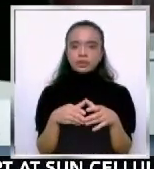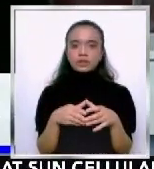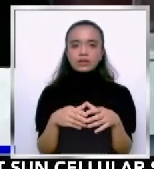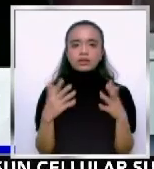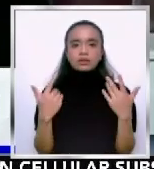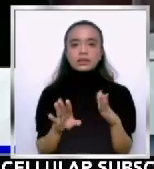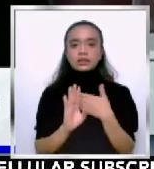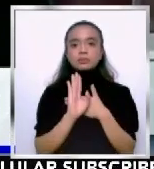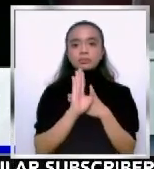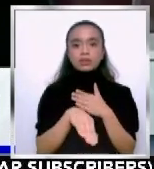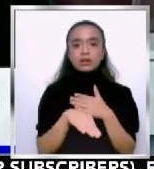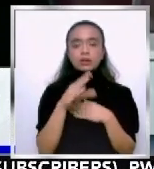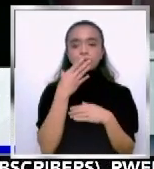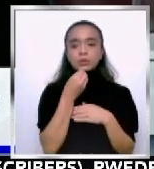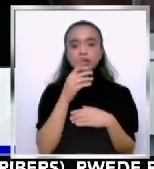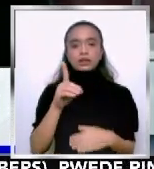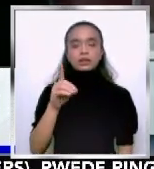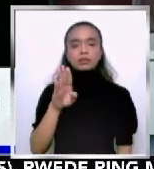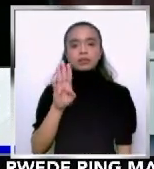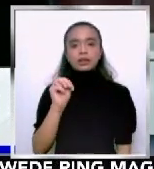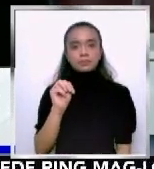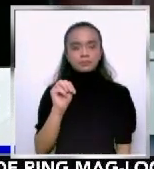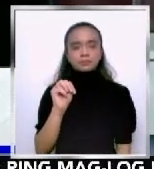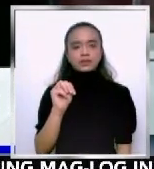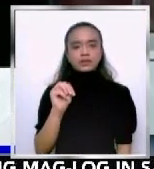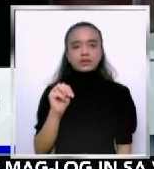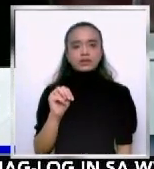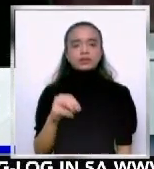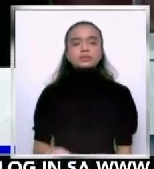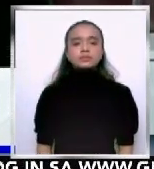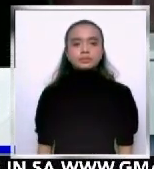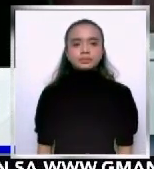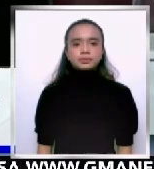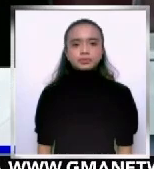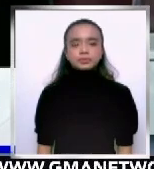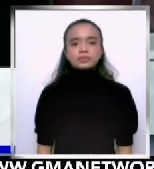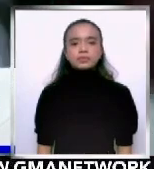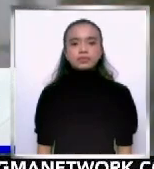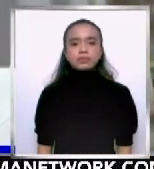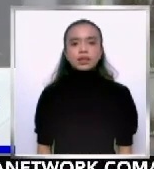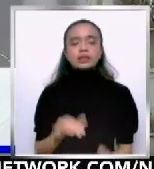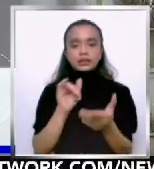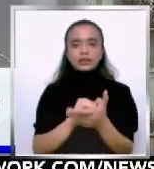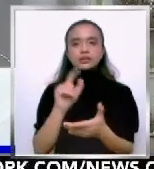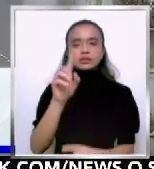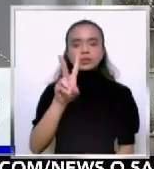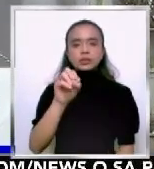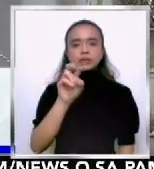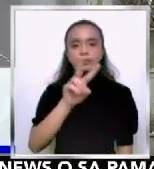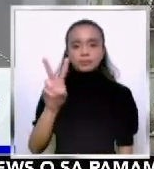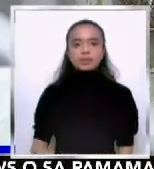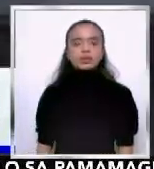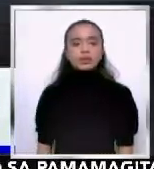reverted back by the Department of Budget and Management to the NEP level for of 2022. Sinusubukan